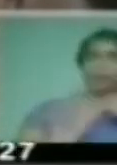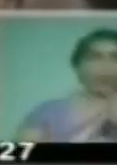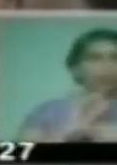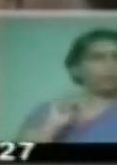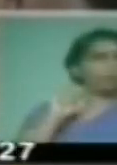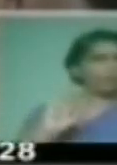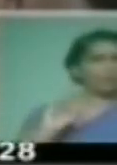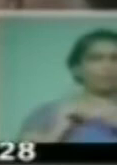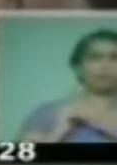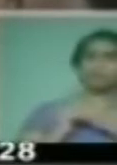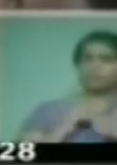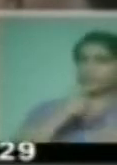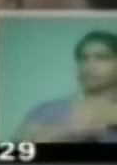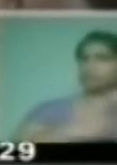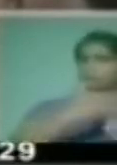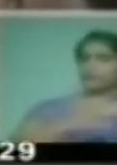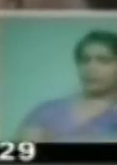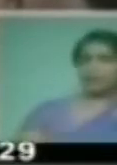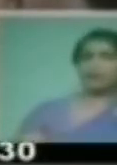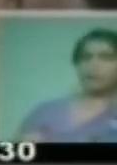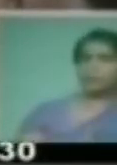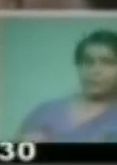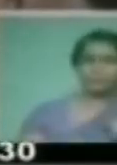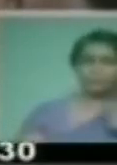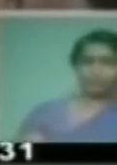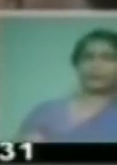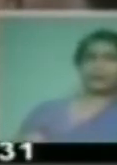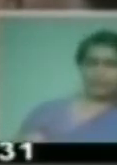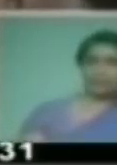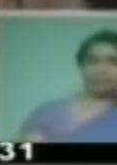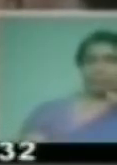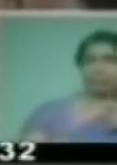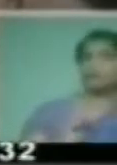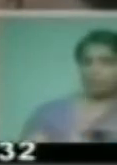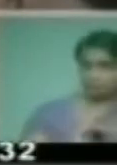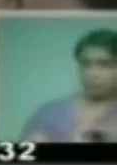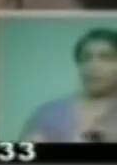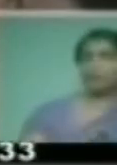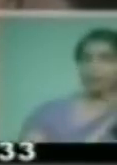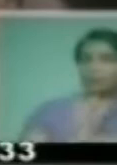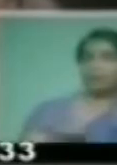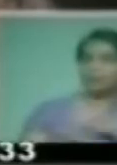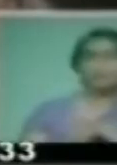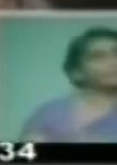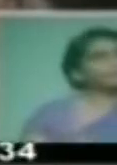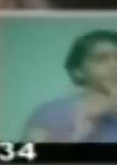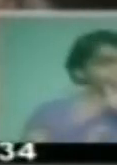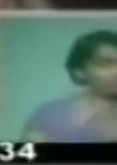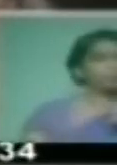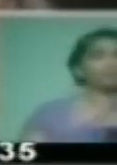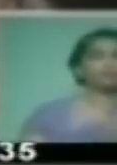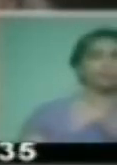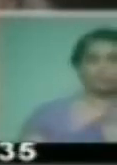எரிவாயு வரிசை எரிபொருள் வரிசையில் நிற்க வேண்டிய தேவையில்லை. 10 மணித்தியாலங்கள் வரை மின் துண்டிப்பும் இல்லை. பாடசாலைகள், பல்கலைக்கழகங்கள் திறக்கப்பட்டுள்ளன. நாடு